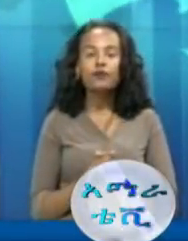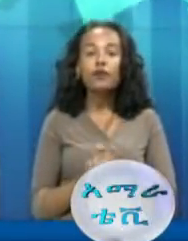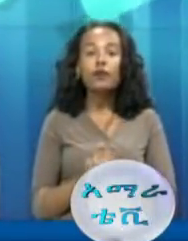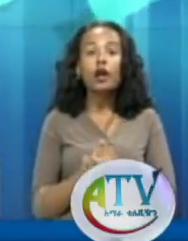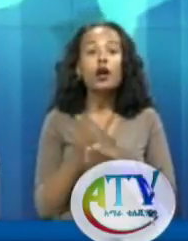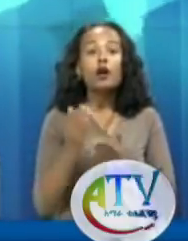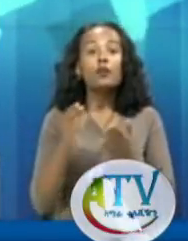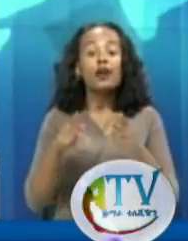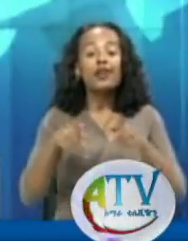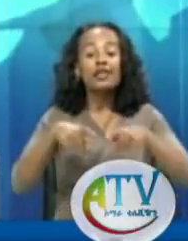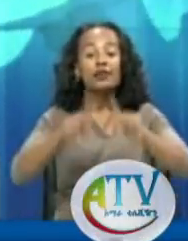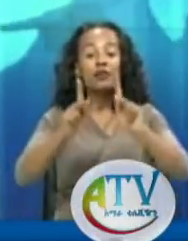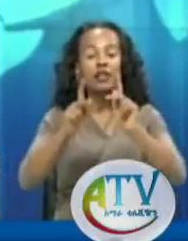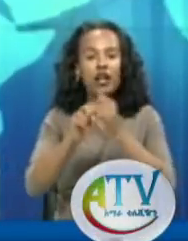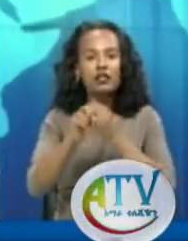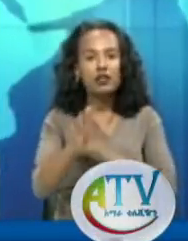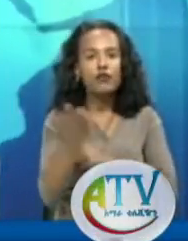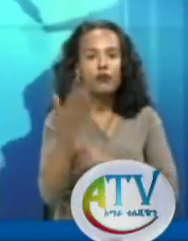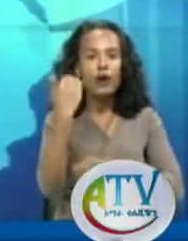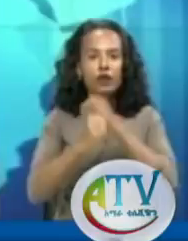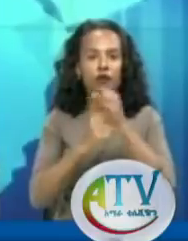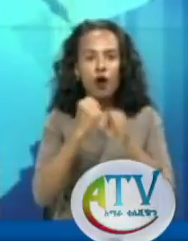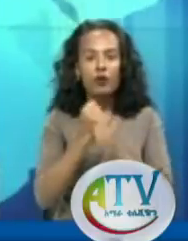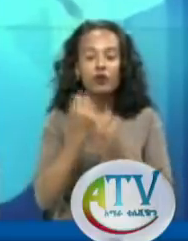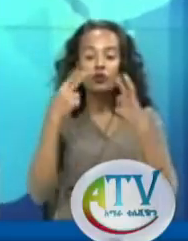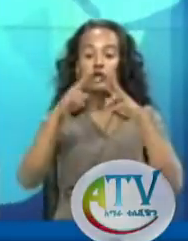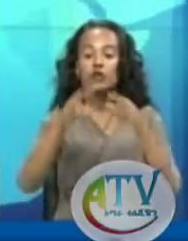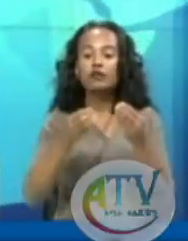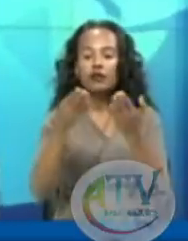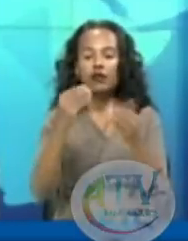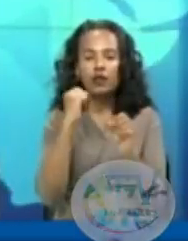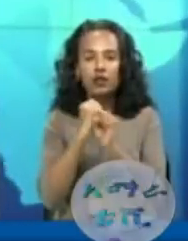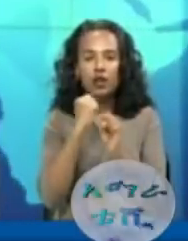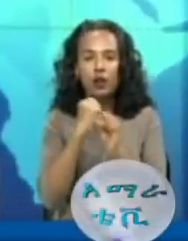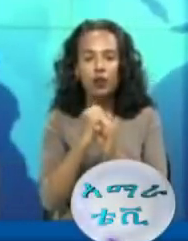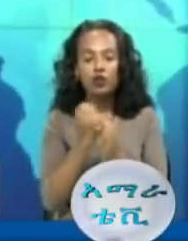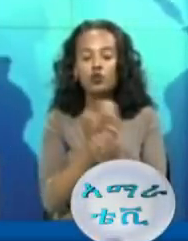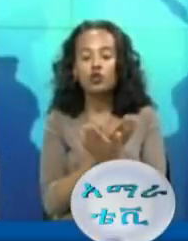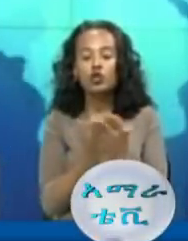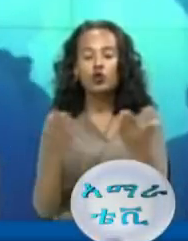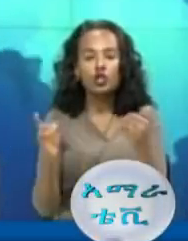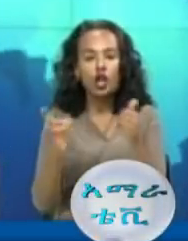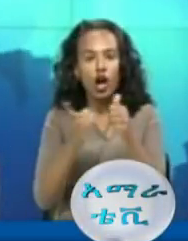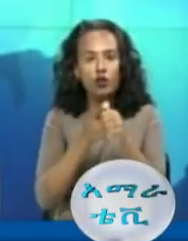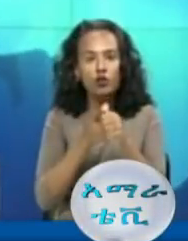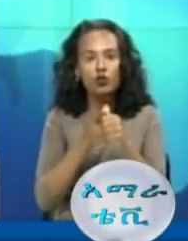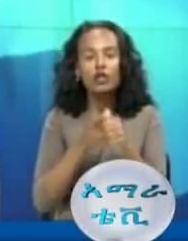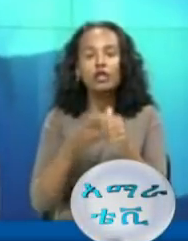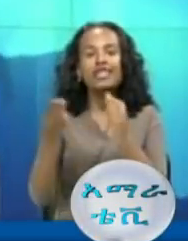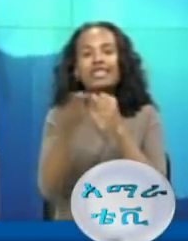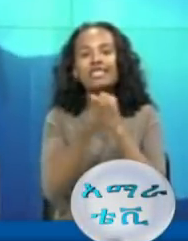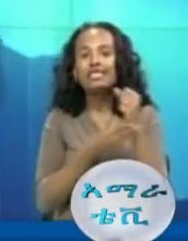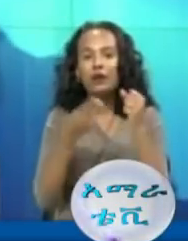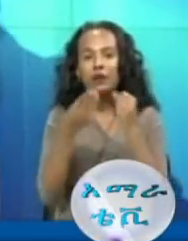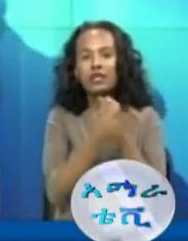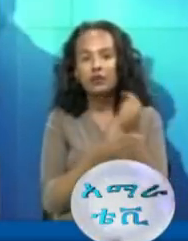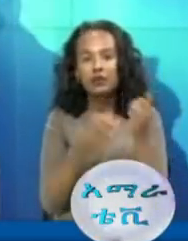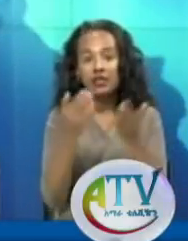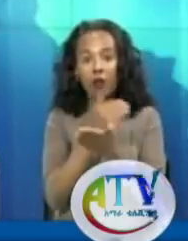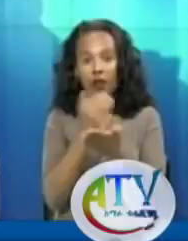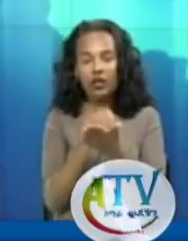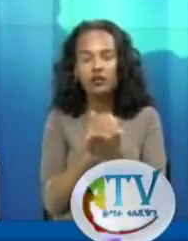በግብርና ዘርፍ ባለፈው ዓመት ትኩረት ሰጥተን ከሰራንባቸው ጉዳዮች አንዱ የሰብል ምርታማነትን ማሳደግ